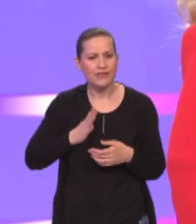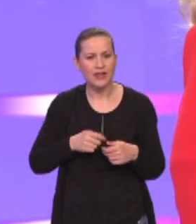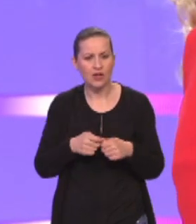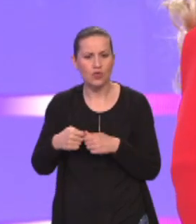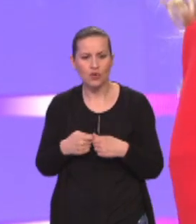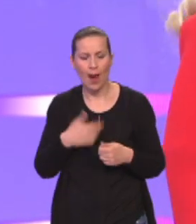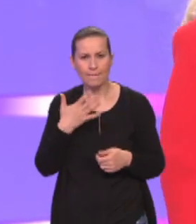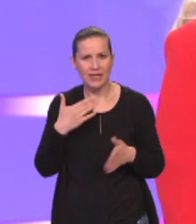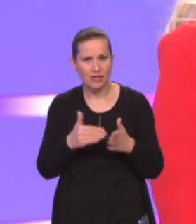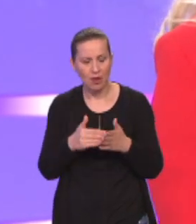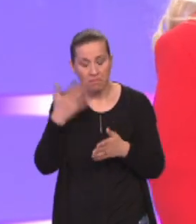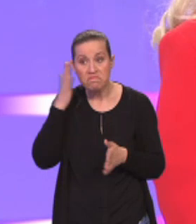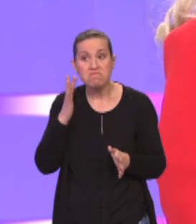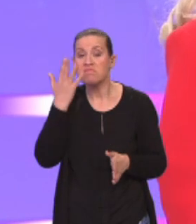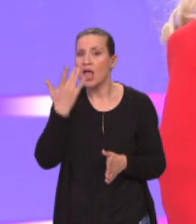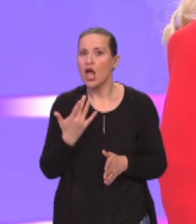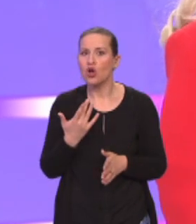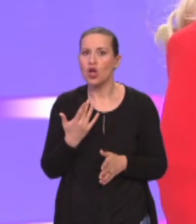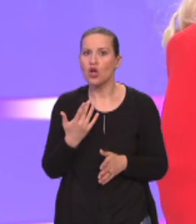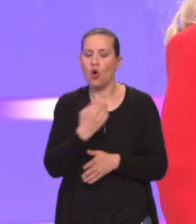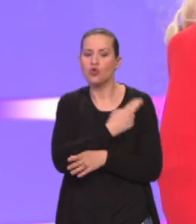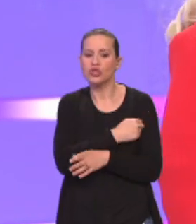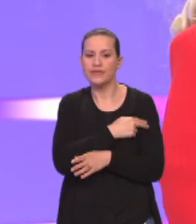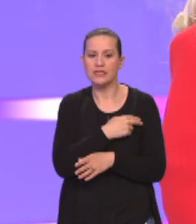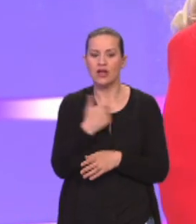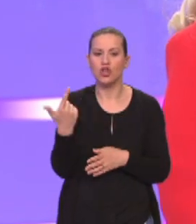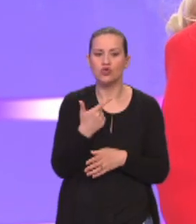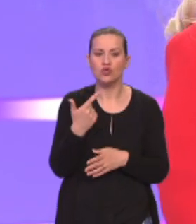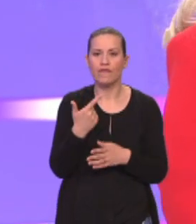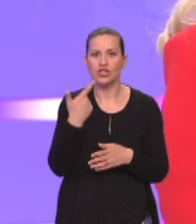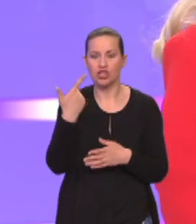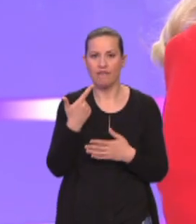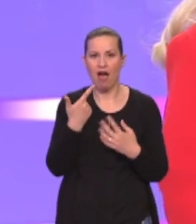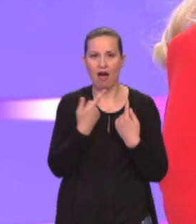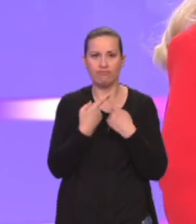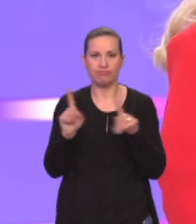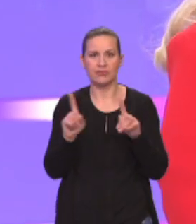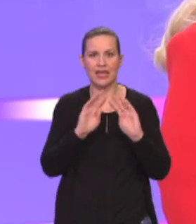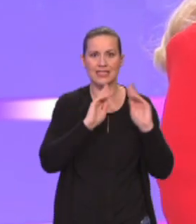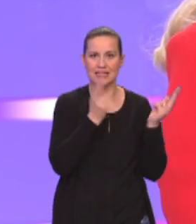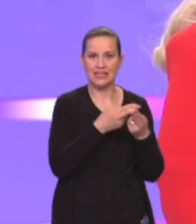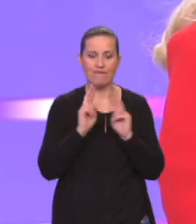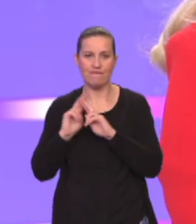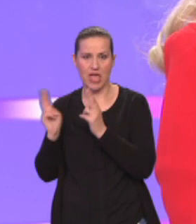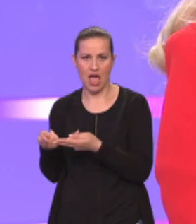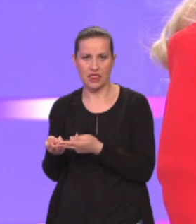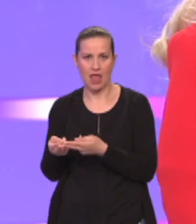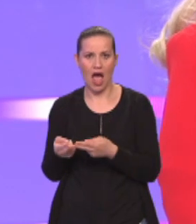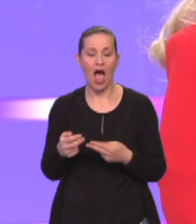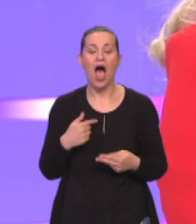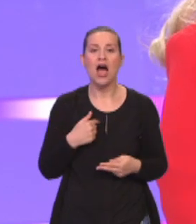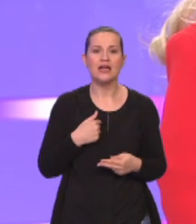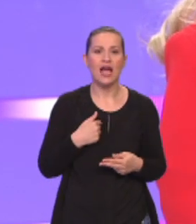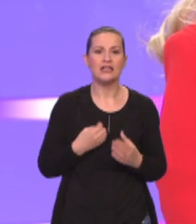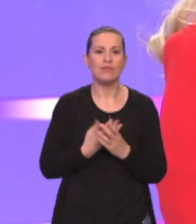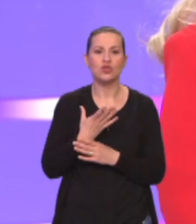Ne znam, evo, moram priznati, ne znam koliko ih ima u Švicarskoj i već tu su dva svijeta različita. Pošto sam i sama